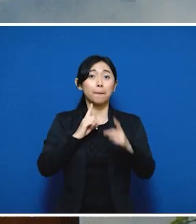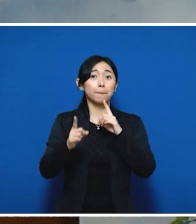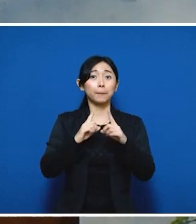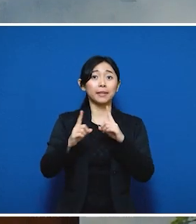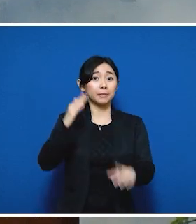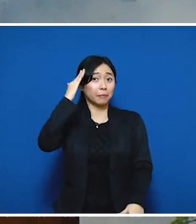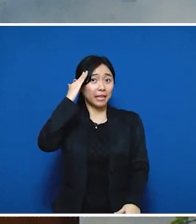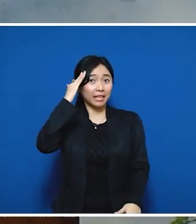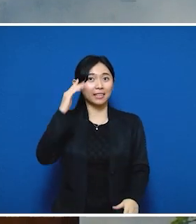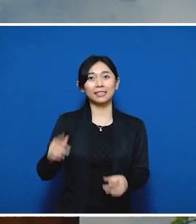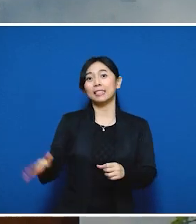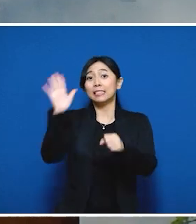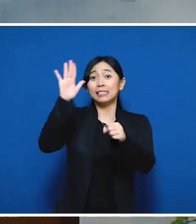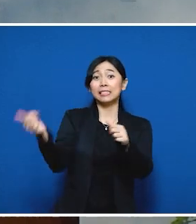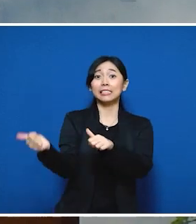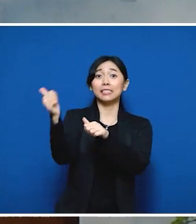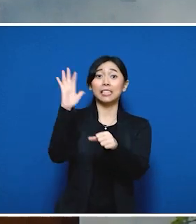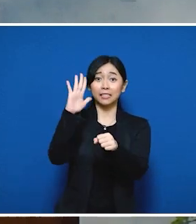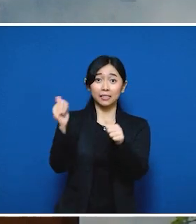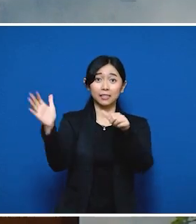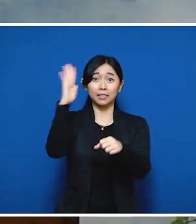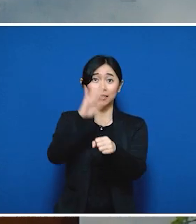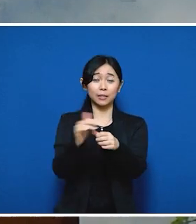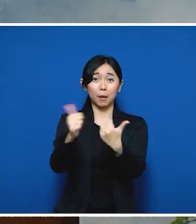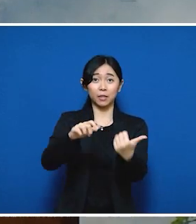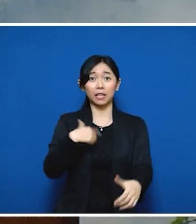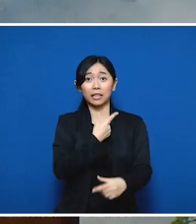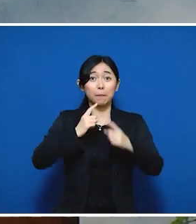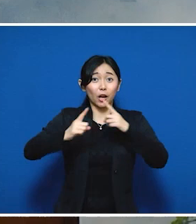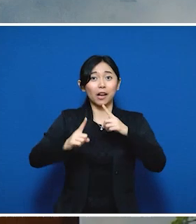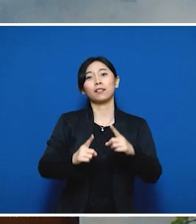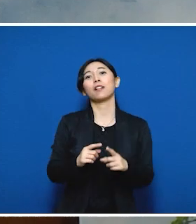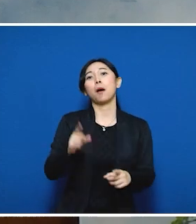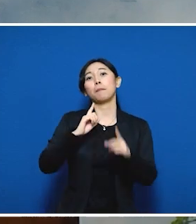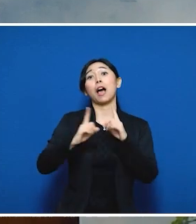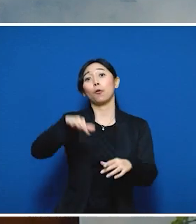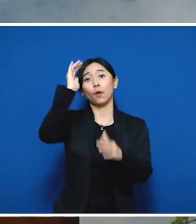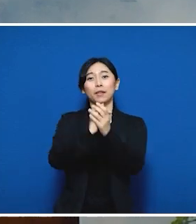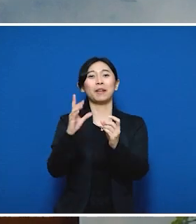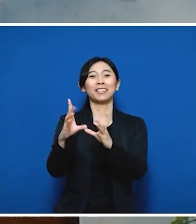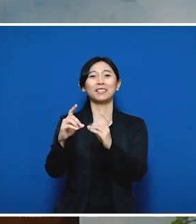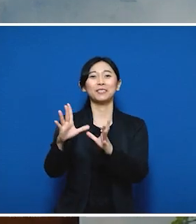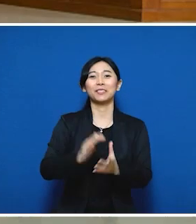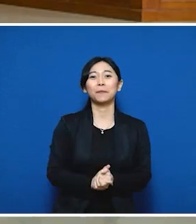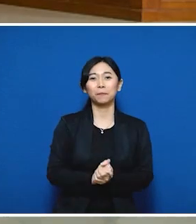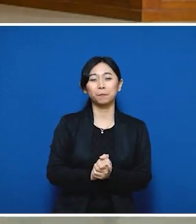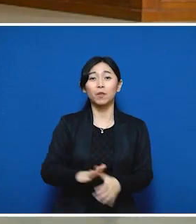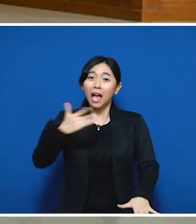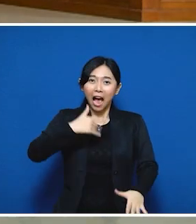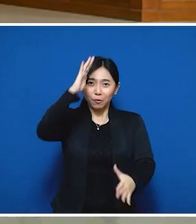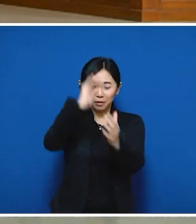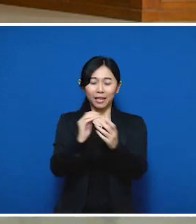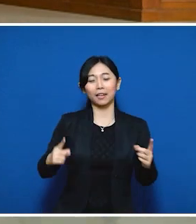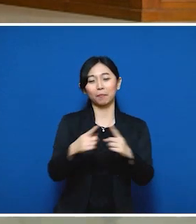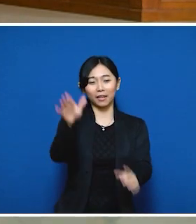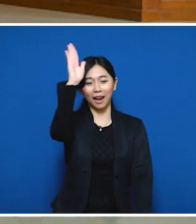mengingat janji baptisan kita dengan mengikrarkan pengakuan iman rasuli. Aku